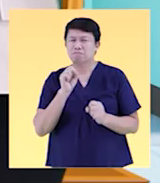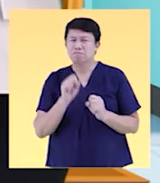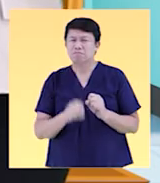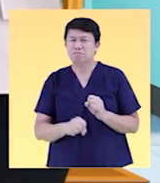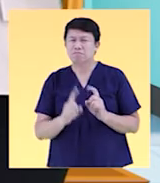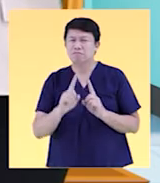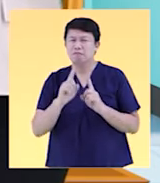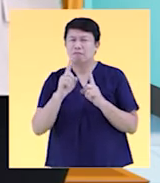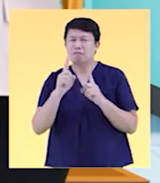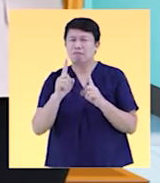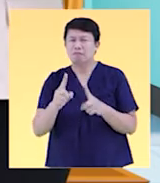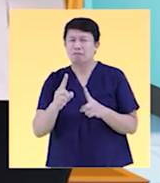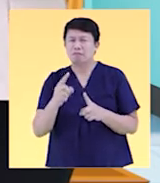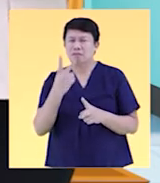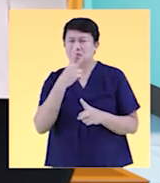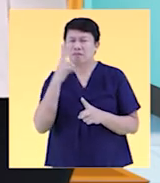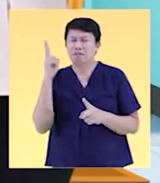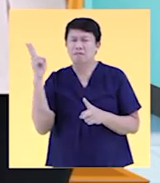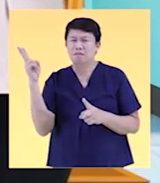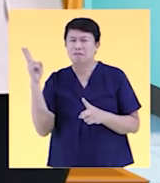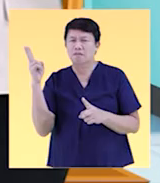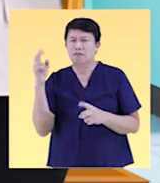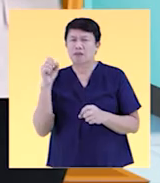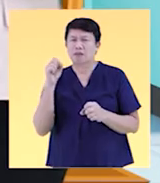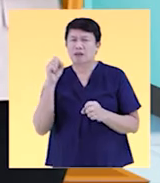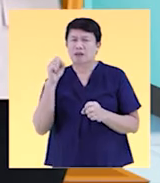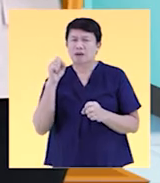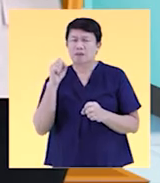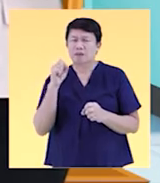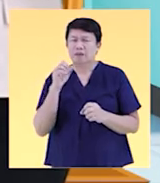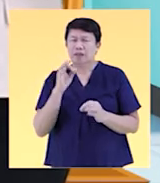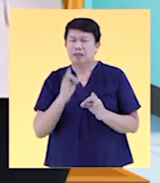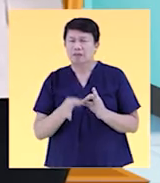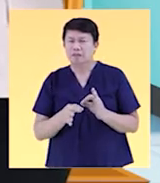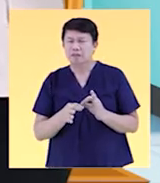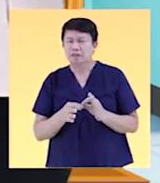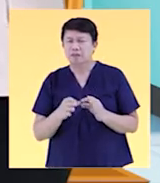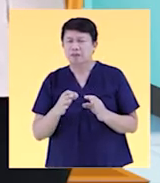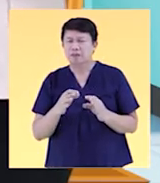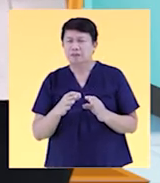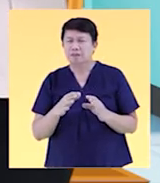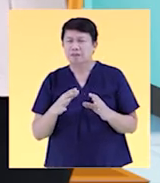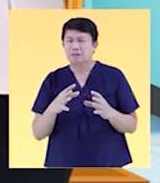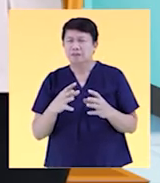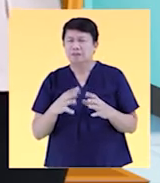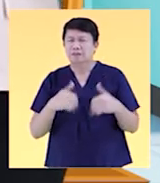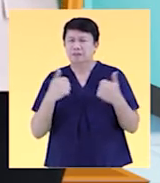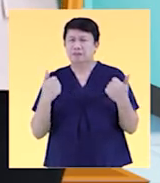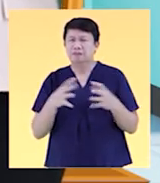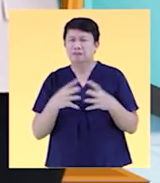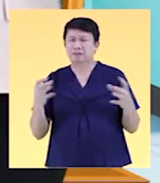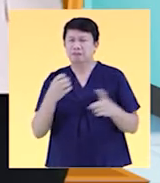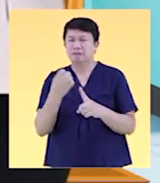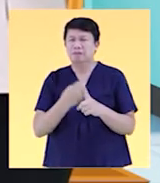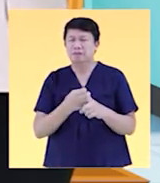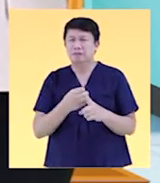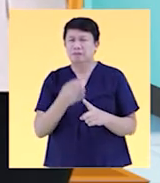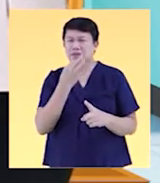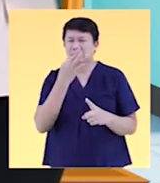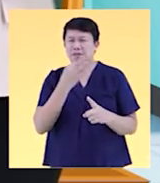Upang masagot ito, tignan lang natin kung magkano ang halaga ng bawat pagkain sa